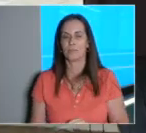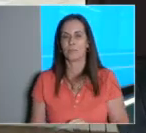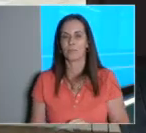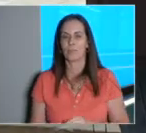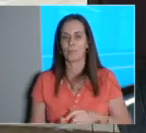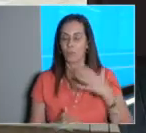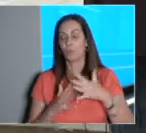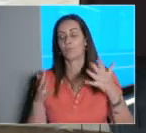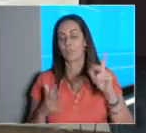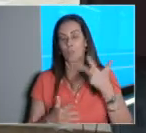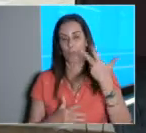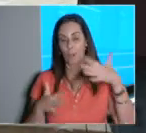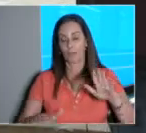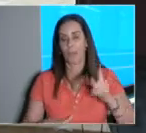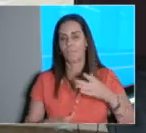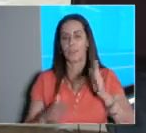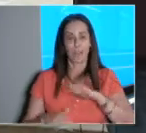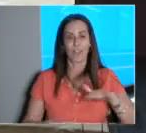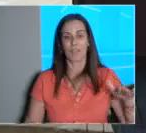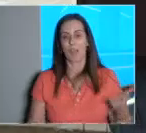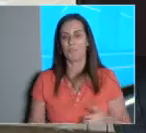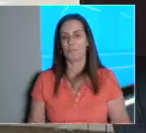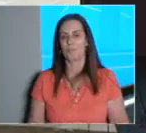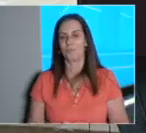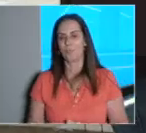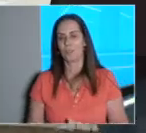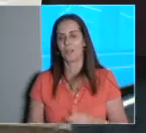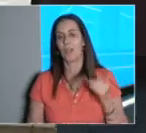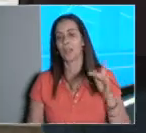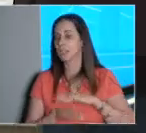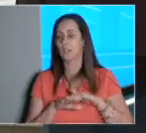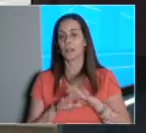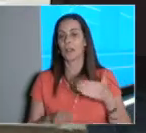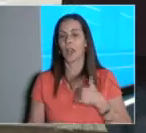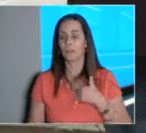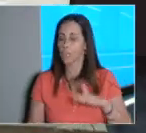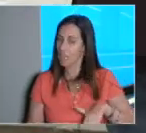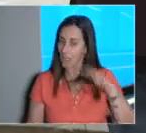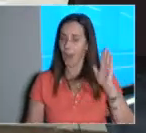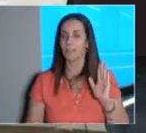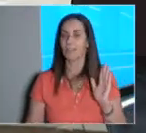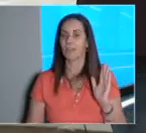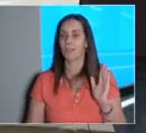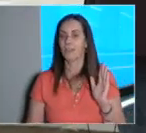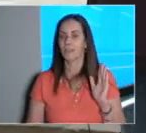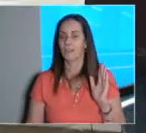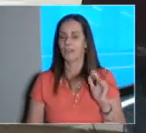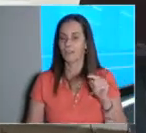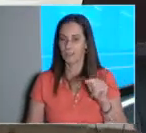סלט, בשביל להיות גדולים, להיות 35 מנדטים. לא, לא, לא, לא. אז סליחה, אני גדלתי